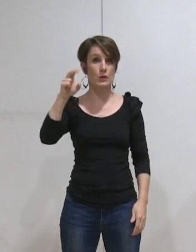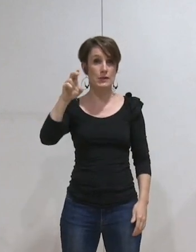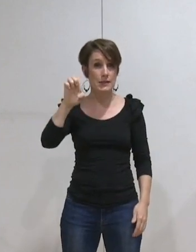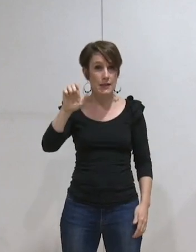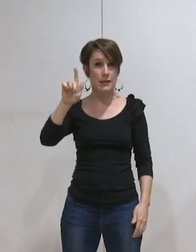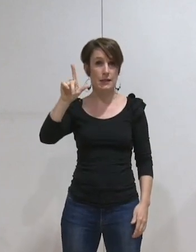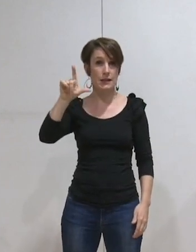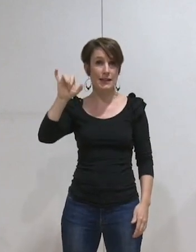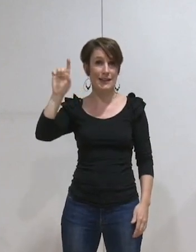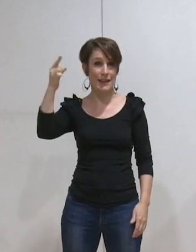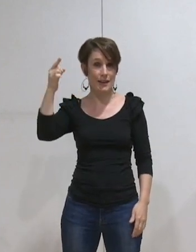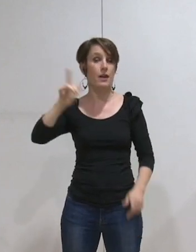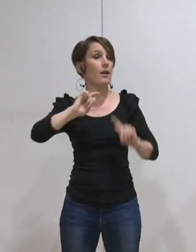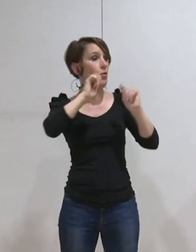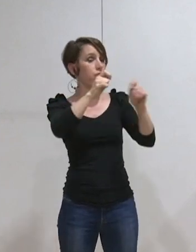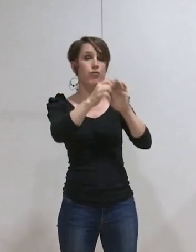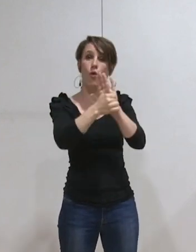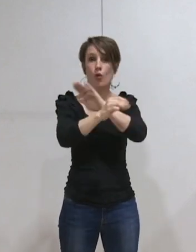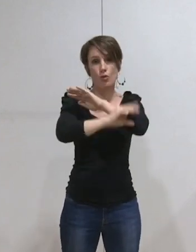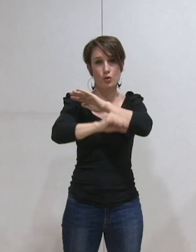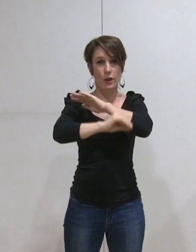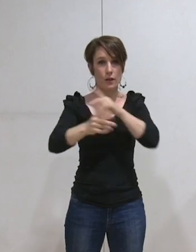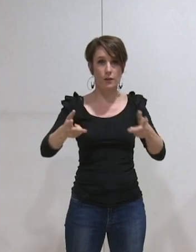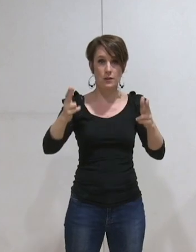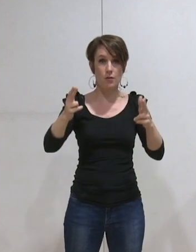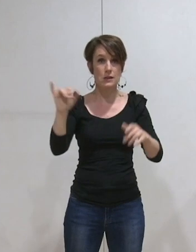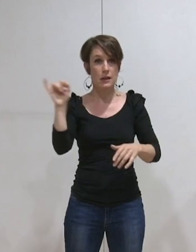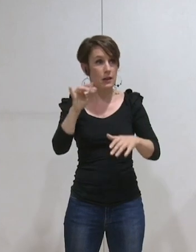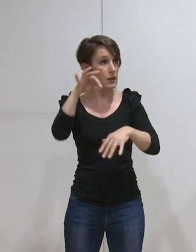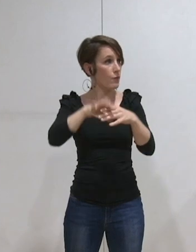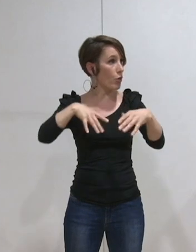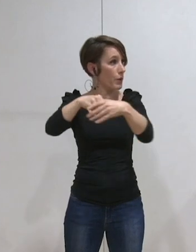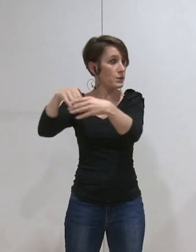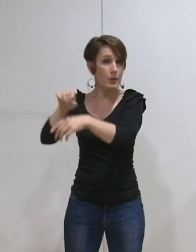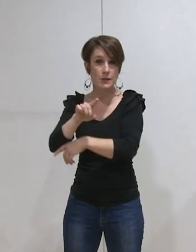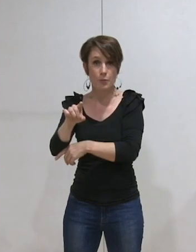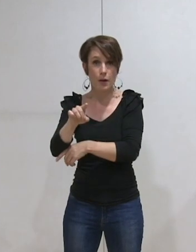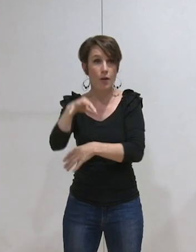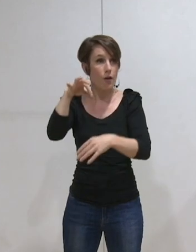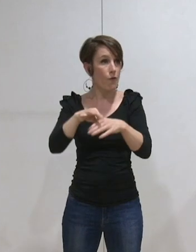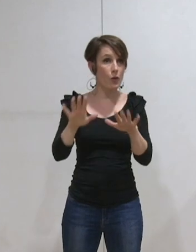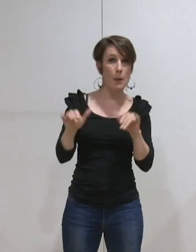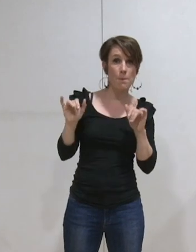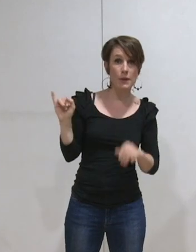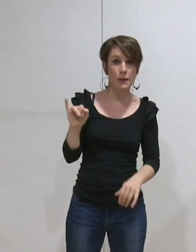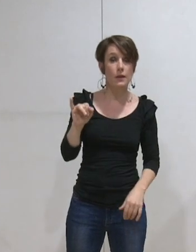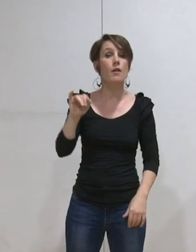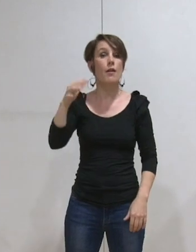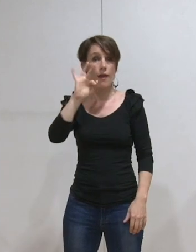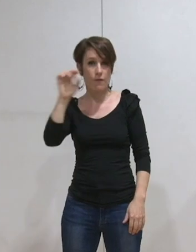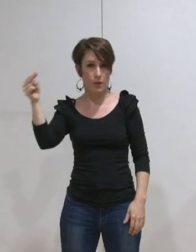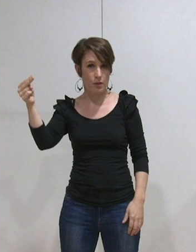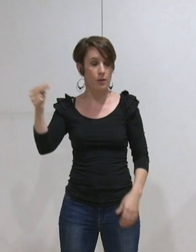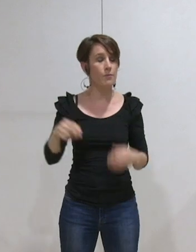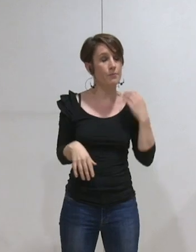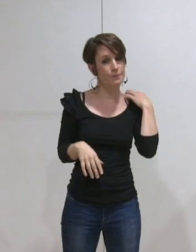séance donc qui ne prend pas part au vote qui s'abstient le Front